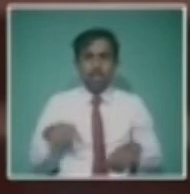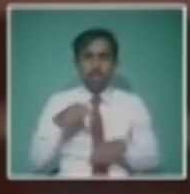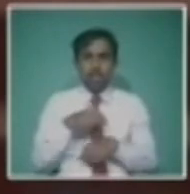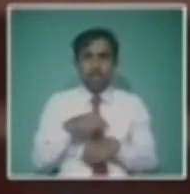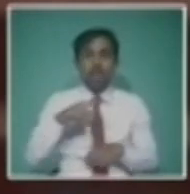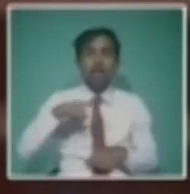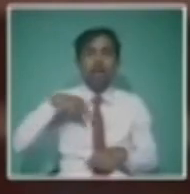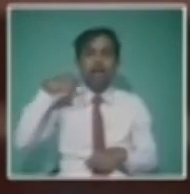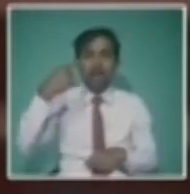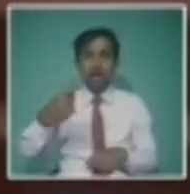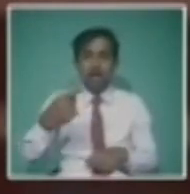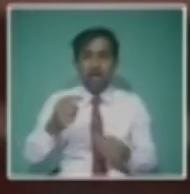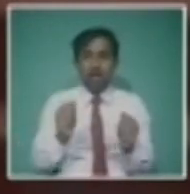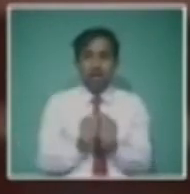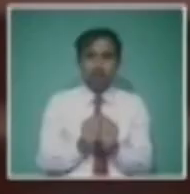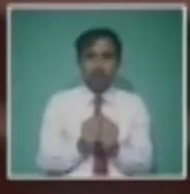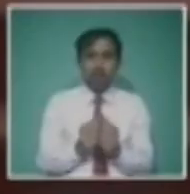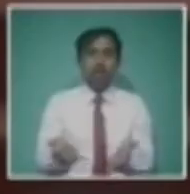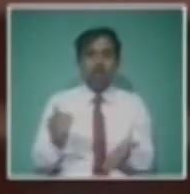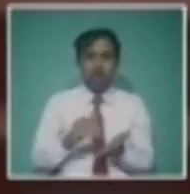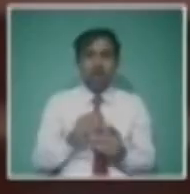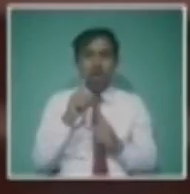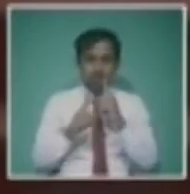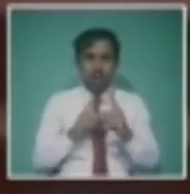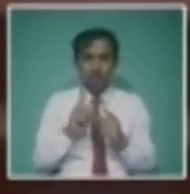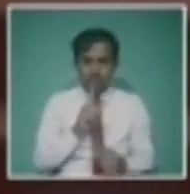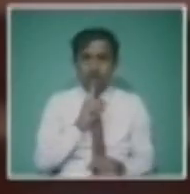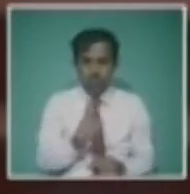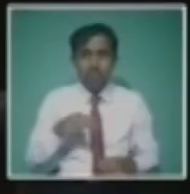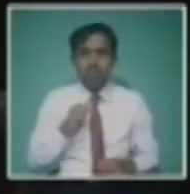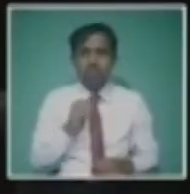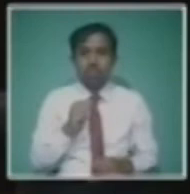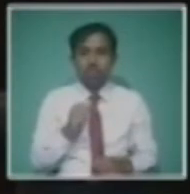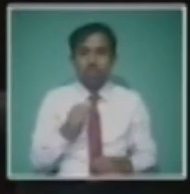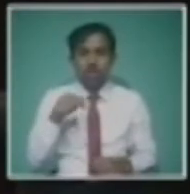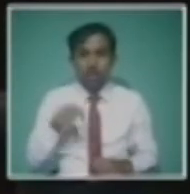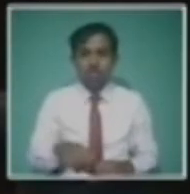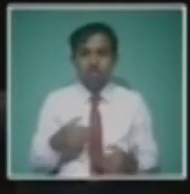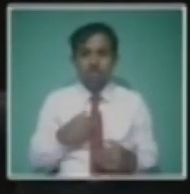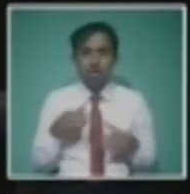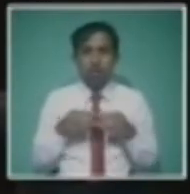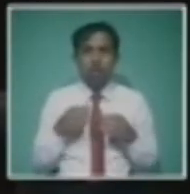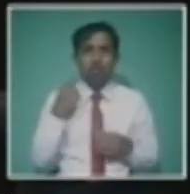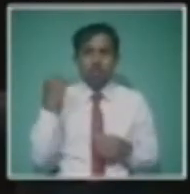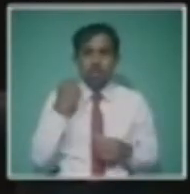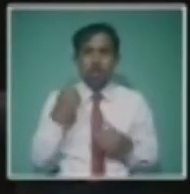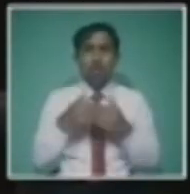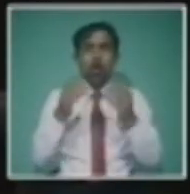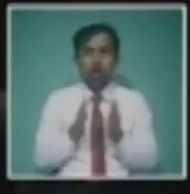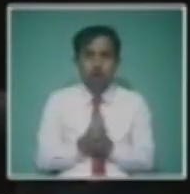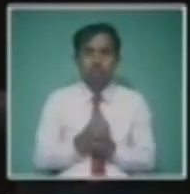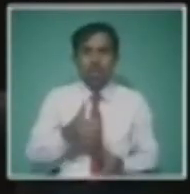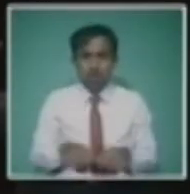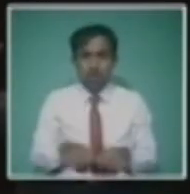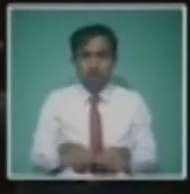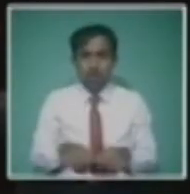ඒක සභා කටයුතු එකේදී මේ පිළිබඳව කතා කරනවායි කිව්වා කරු මන්ත්‍රීතුමනි. අද අපි පක්ෂනායක රැස්වීමේදී සියලු දෙනාම එකදාවට